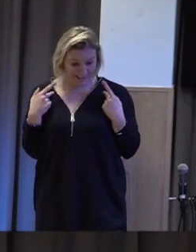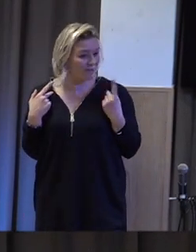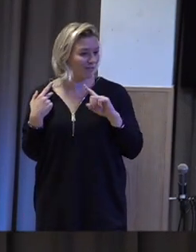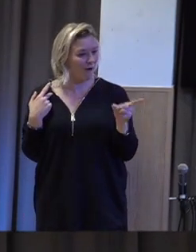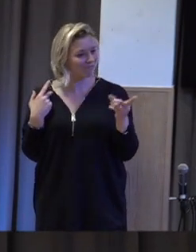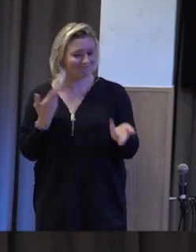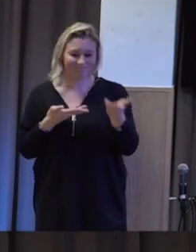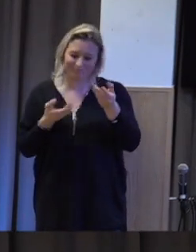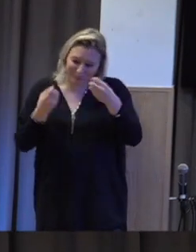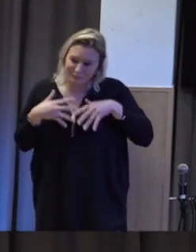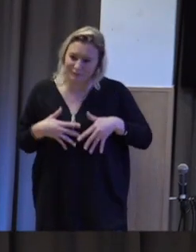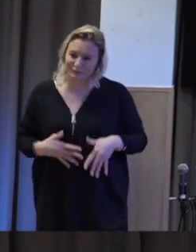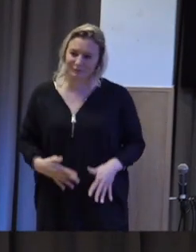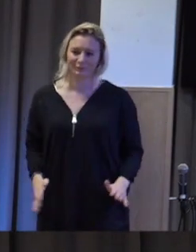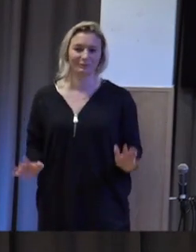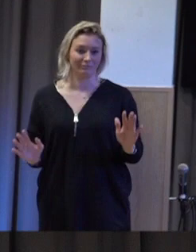Oui ou non ?